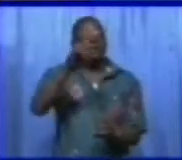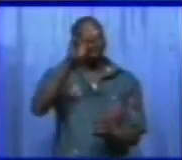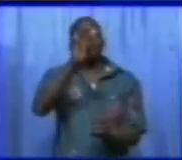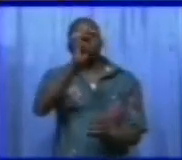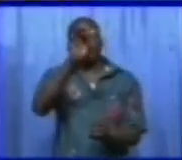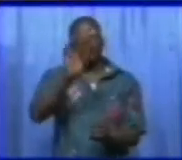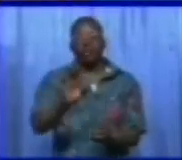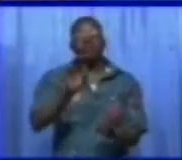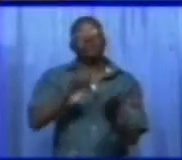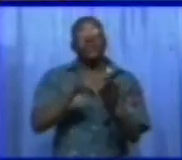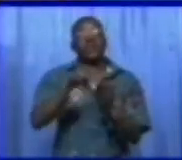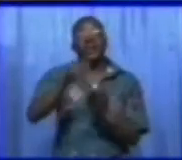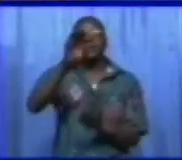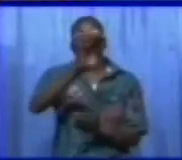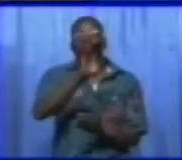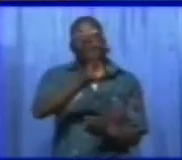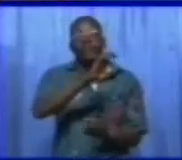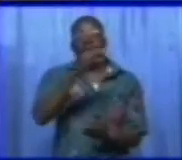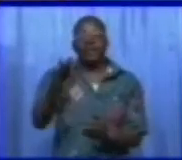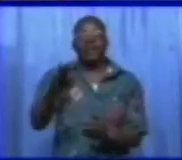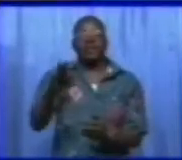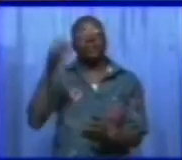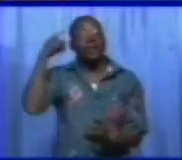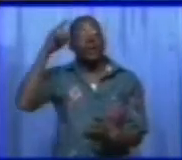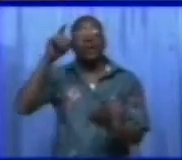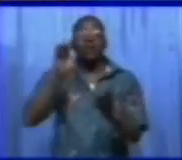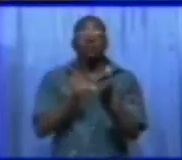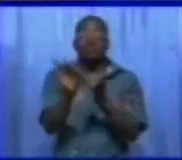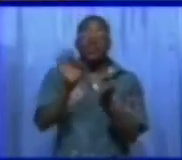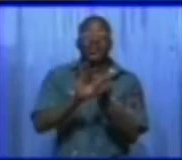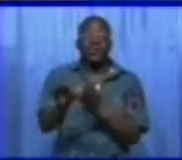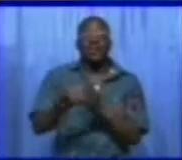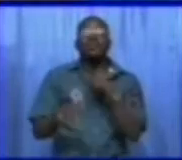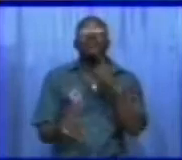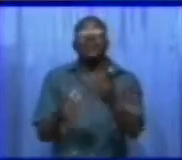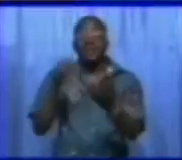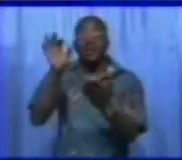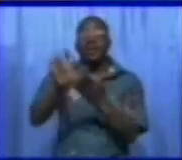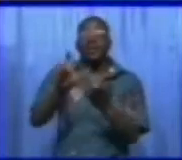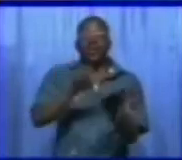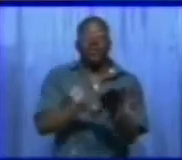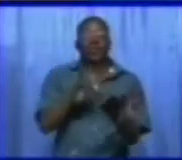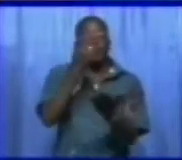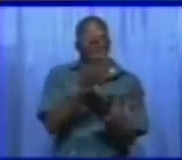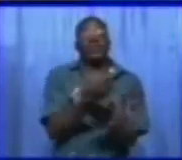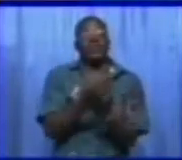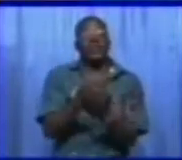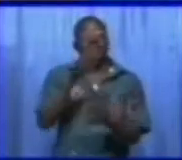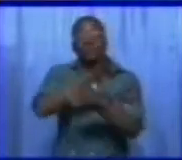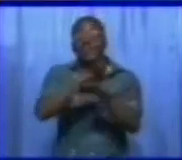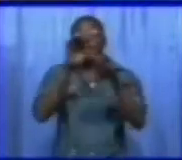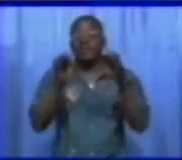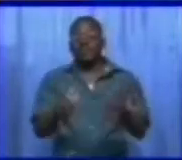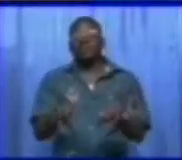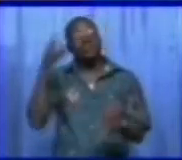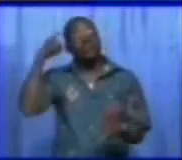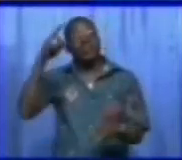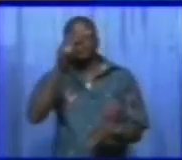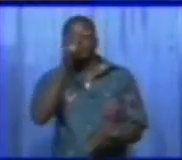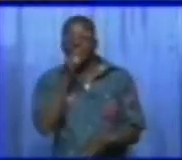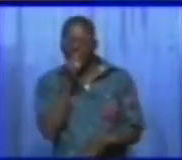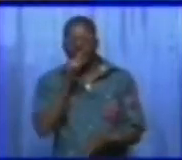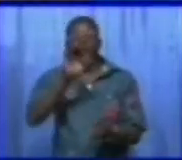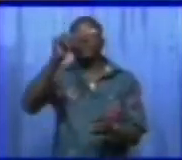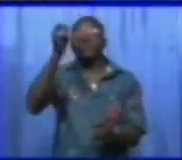milliards de francs CFA. Un expert comptable décrypte cette loi de finances à l'attention des entreprises privées. Ce 17